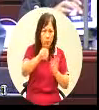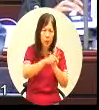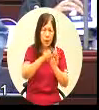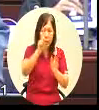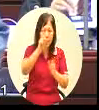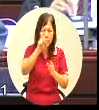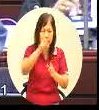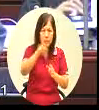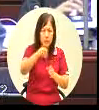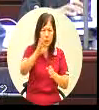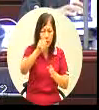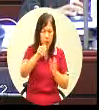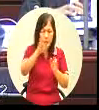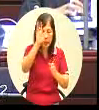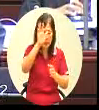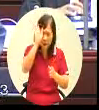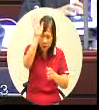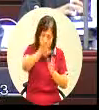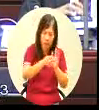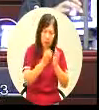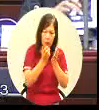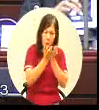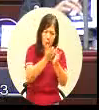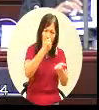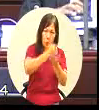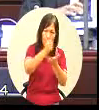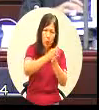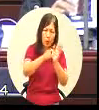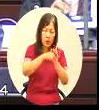9000万、1000万 TEU 以上的货轮，这